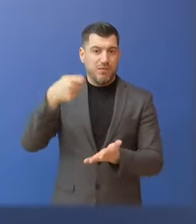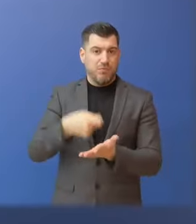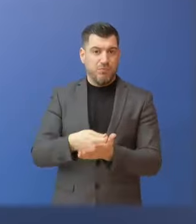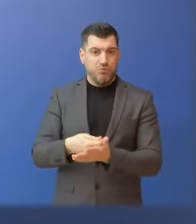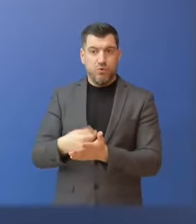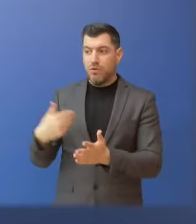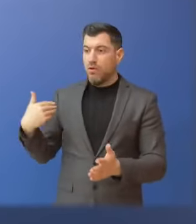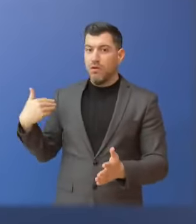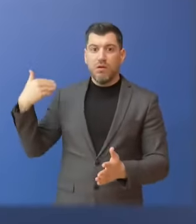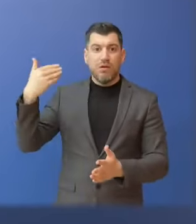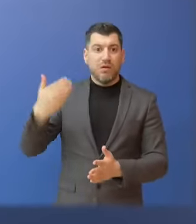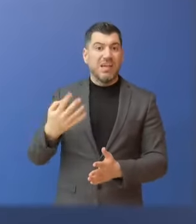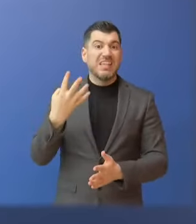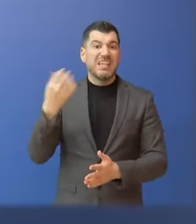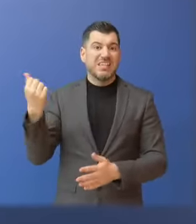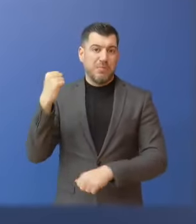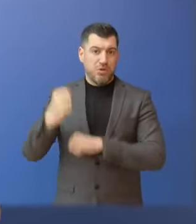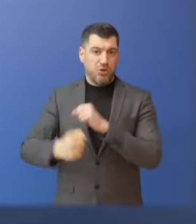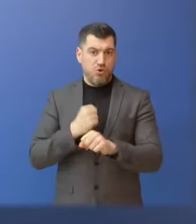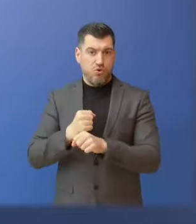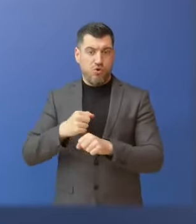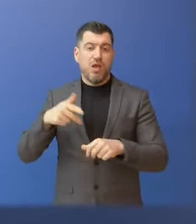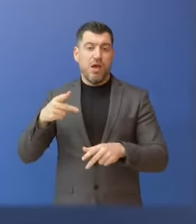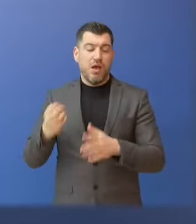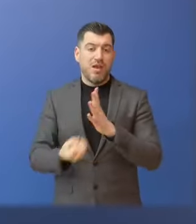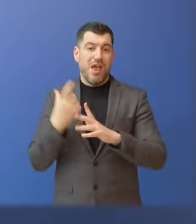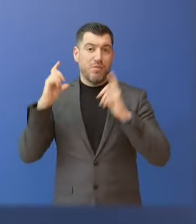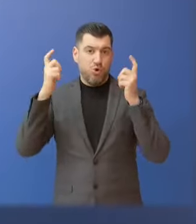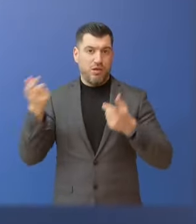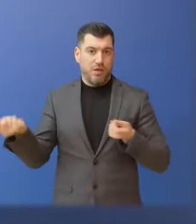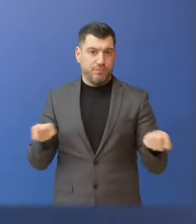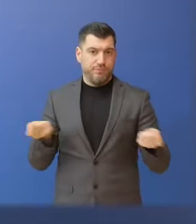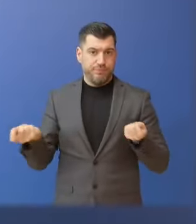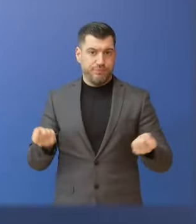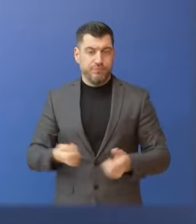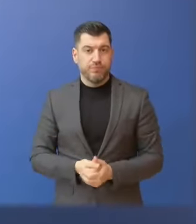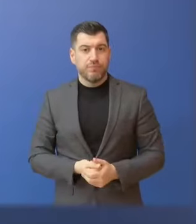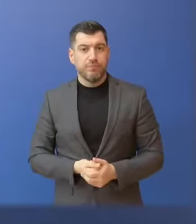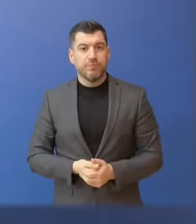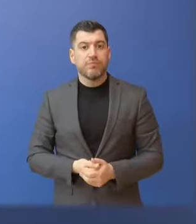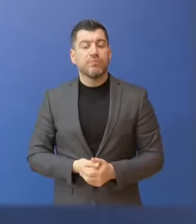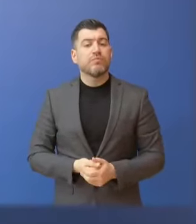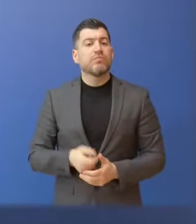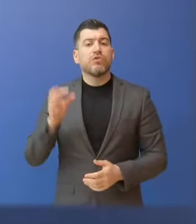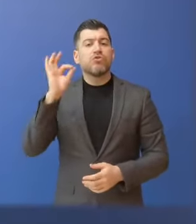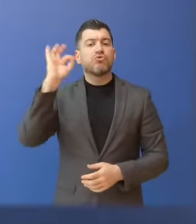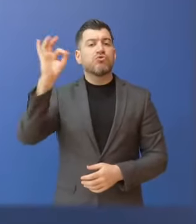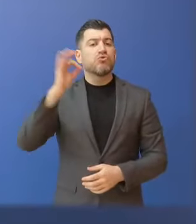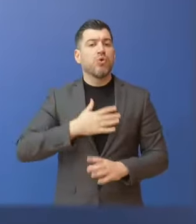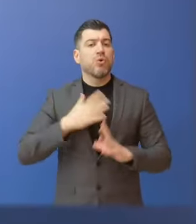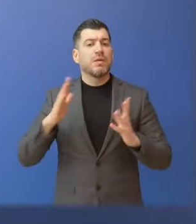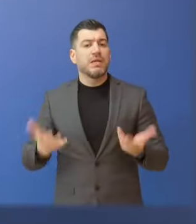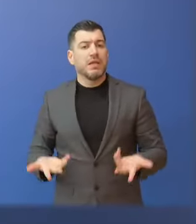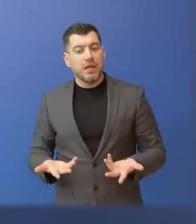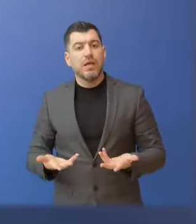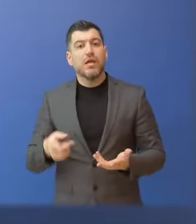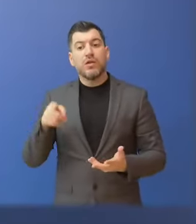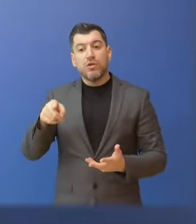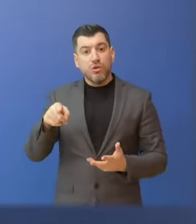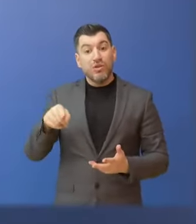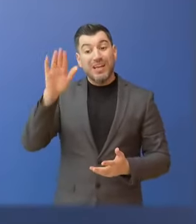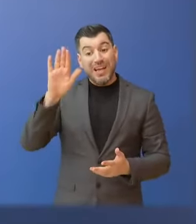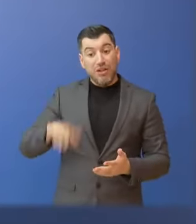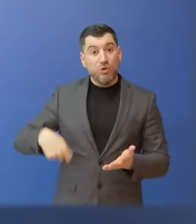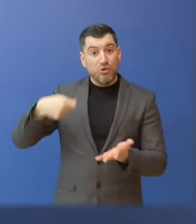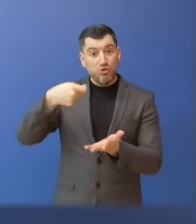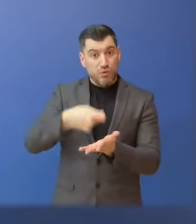διάρκεια της διακυβέρνησης της νέας δημοκρατίας με την έγκαιρη έναρξη της διαδικασίας στόχος είναι η εφαρμογή του νέου κατώτατου